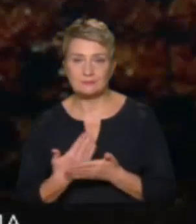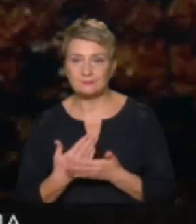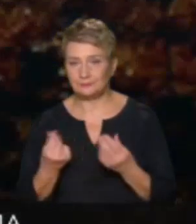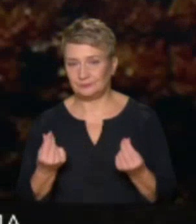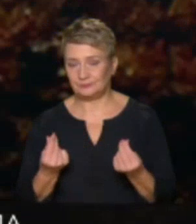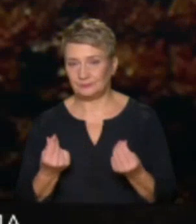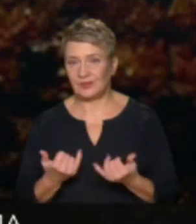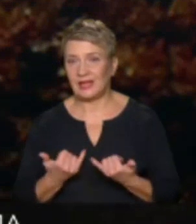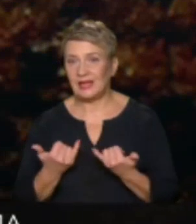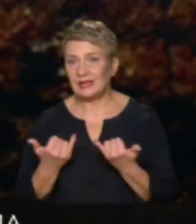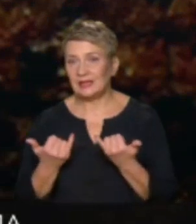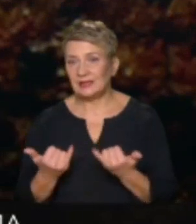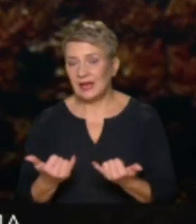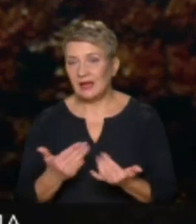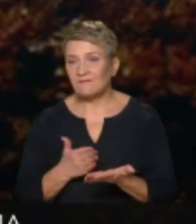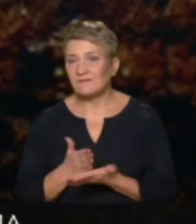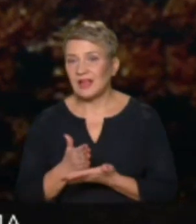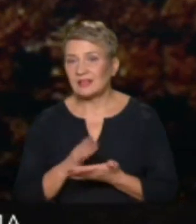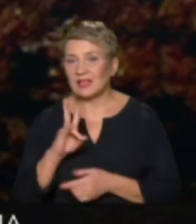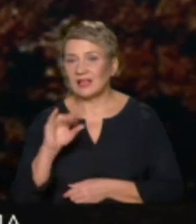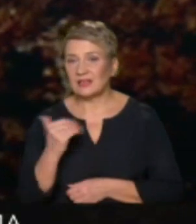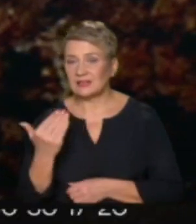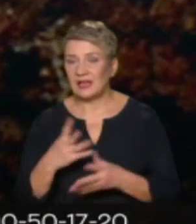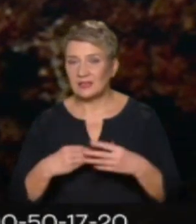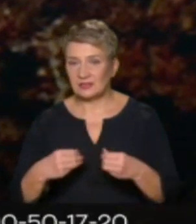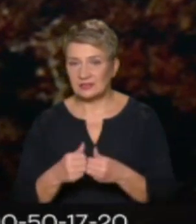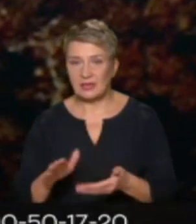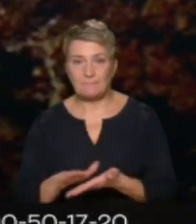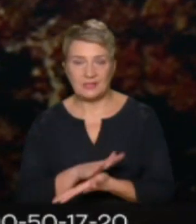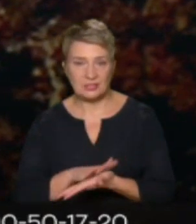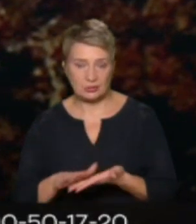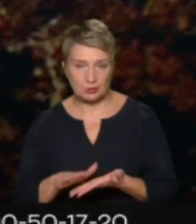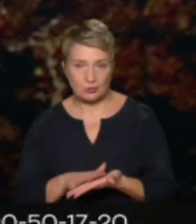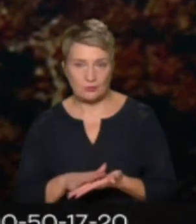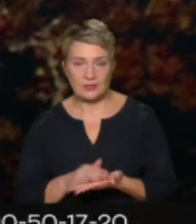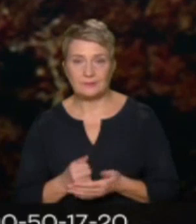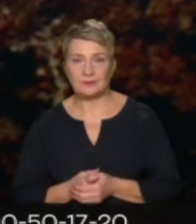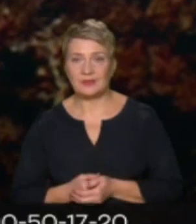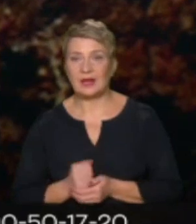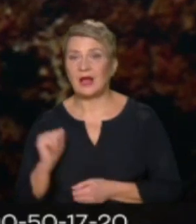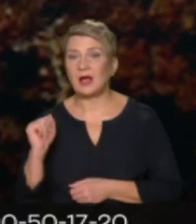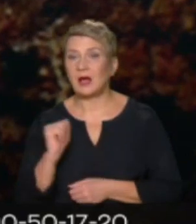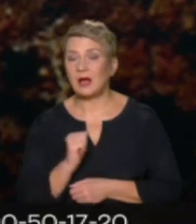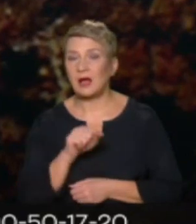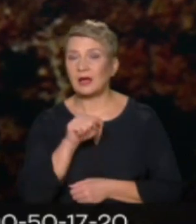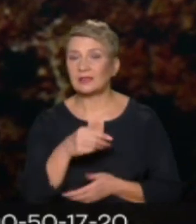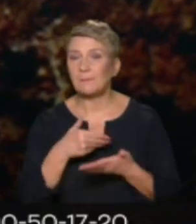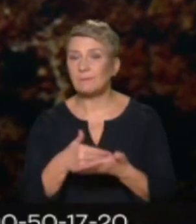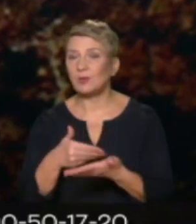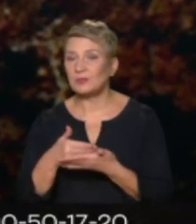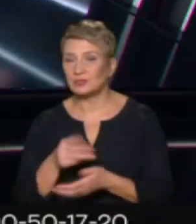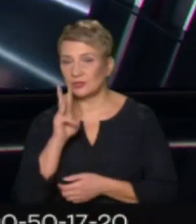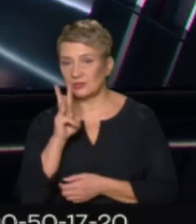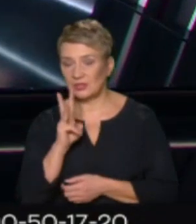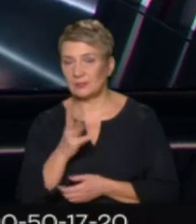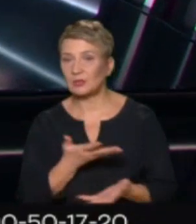Для ветеранів, для їхніх родин це безкоштовно? Звичайно, звичайно, це безкоштовно. А ці помічники, вони ж зарплату будуть